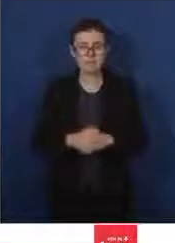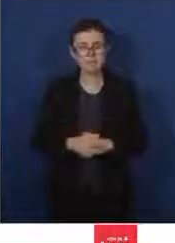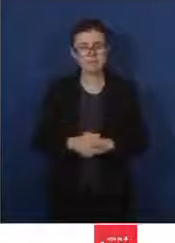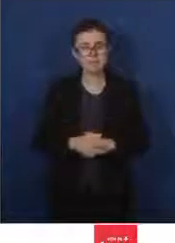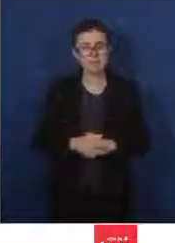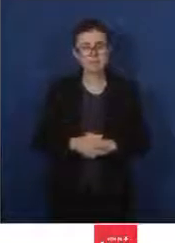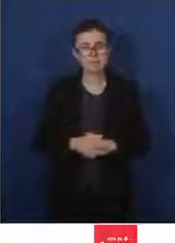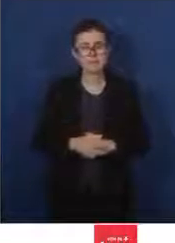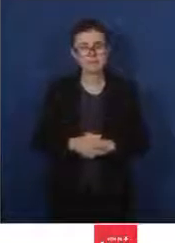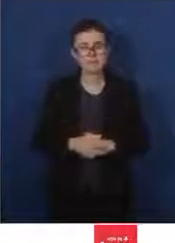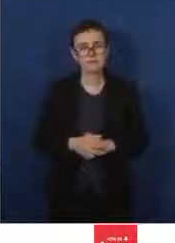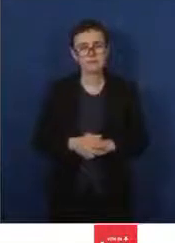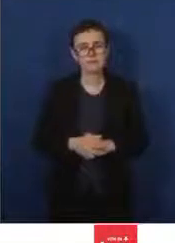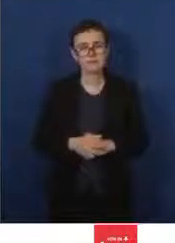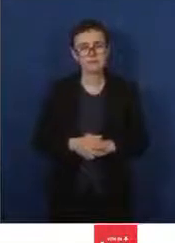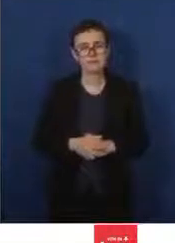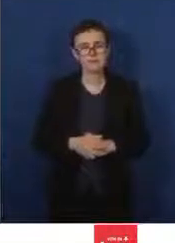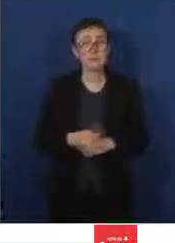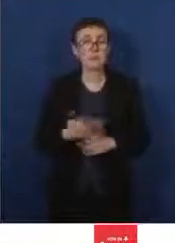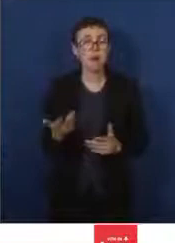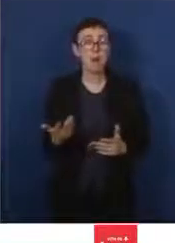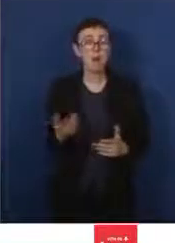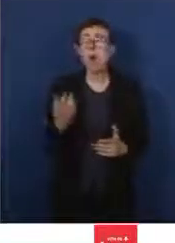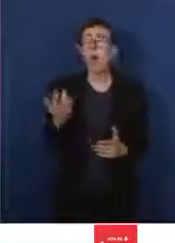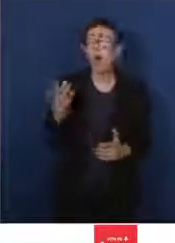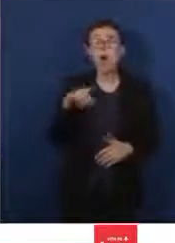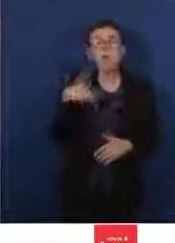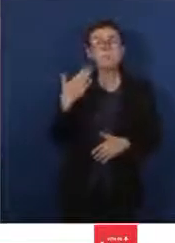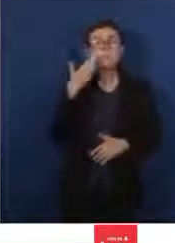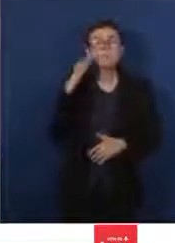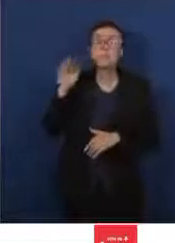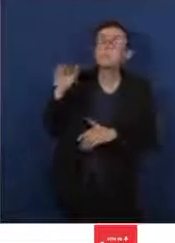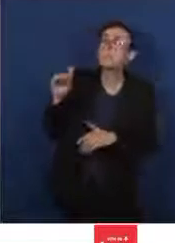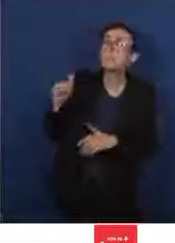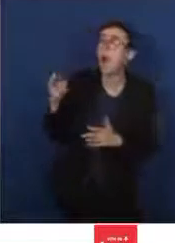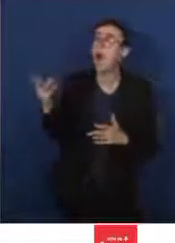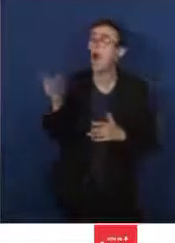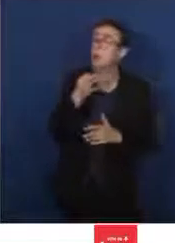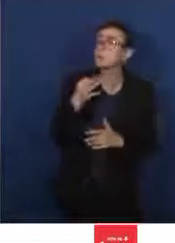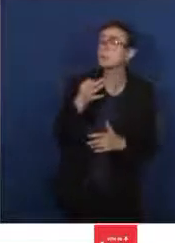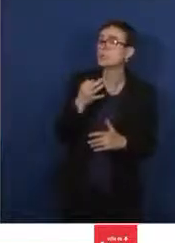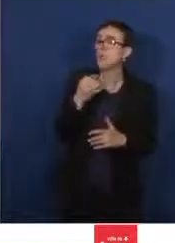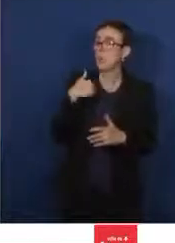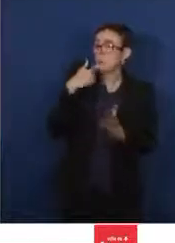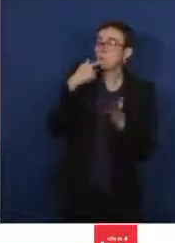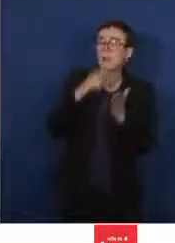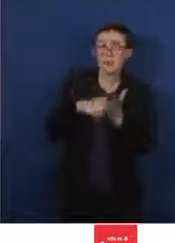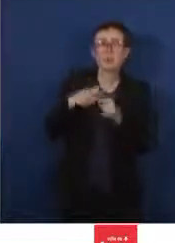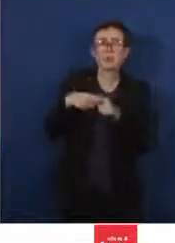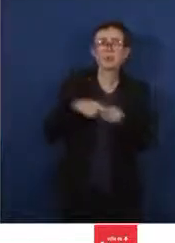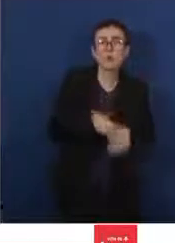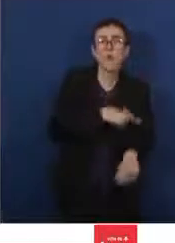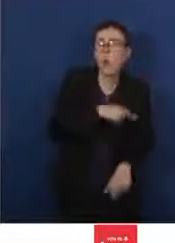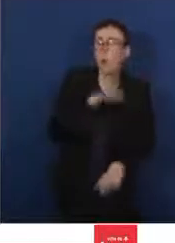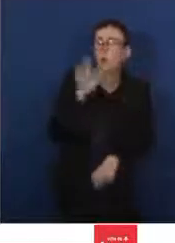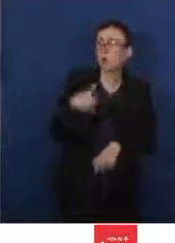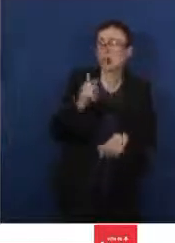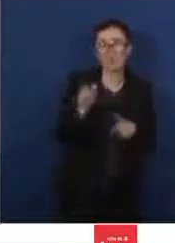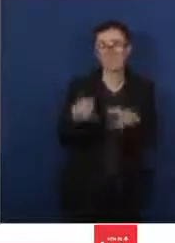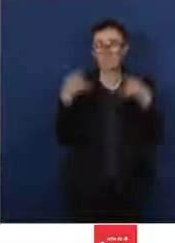prenne un peu de temps plutôt que bâcler quelque chose qui fasse beau à lire ou entendre. » Disons-le